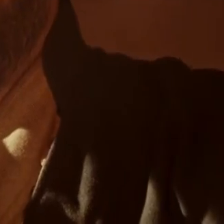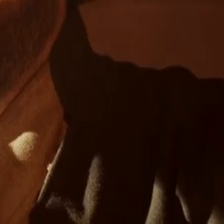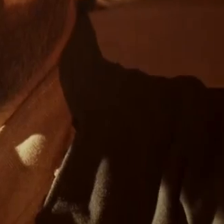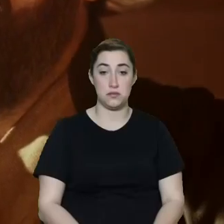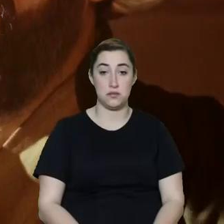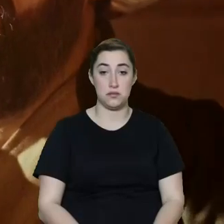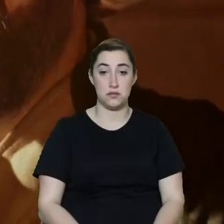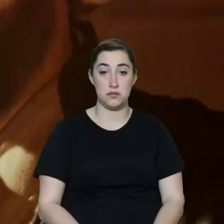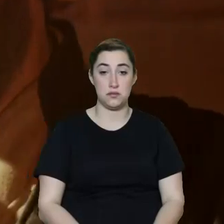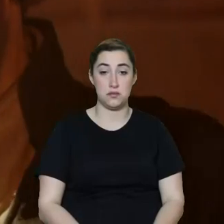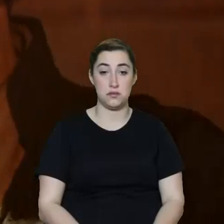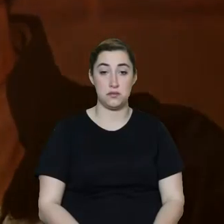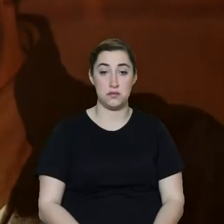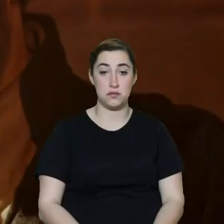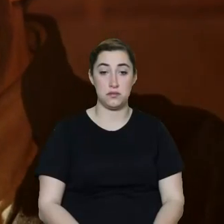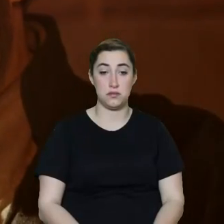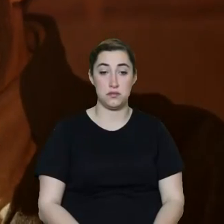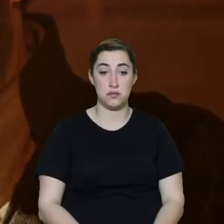anladı onayladığını.